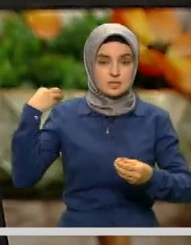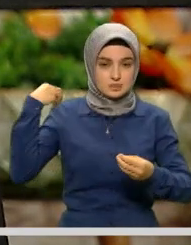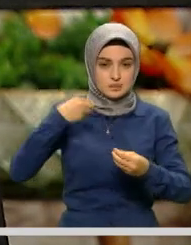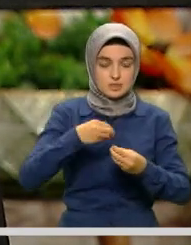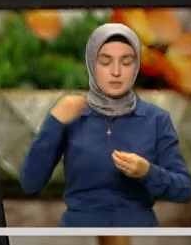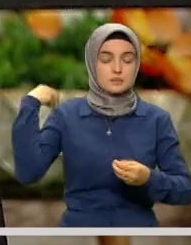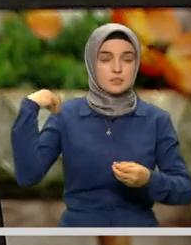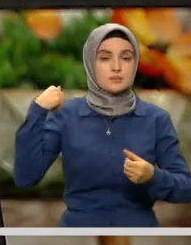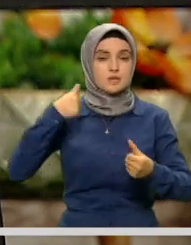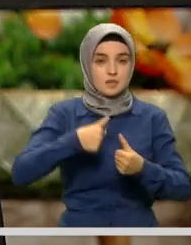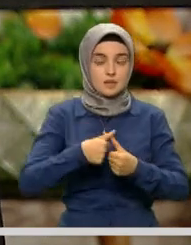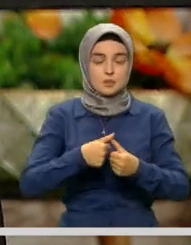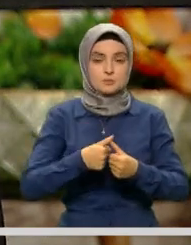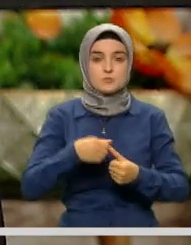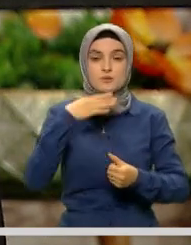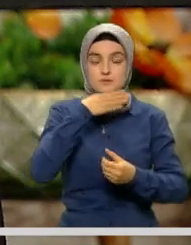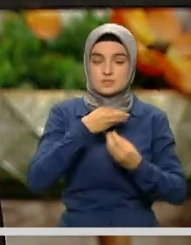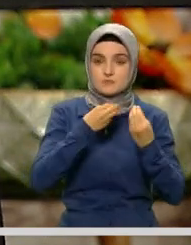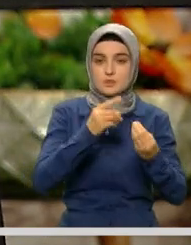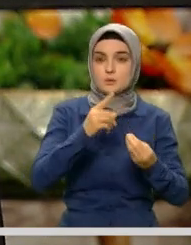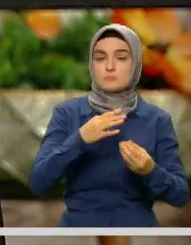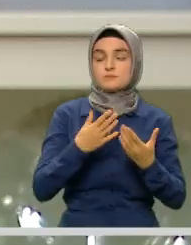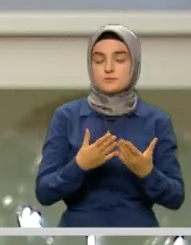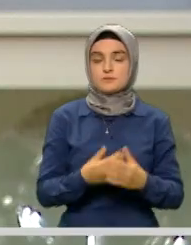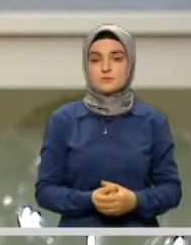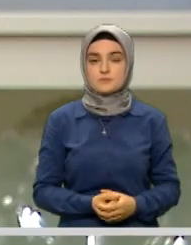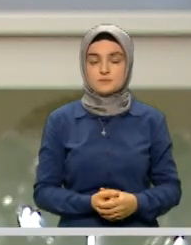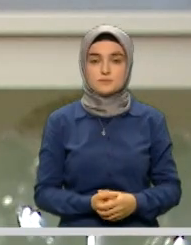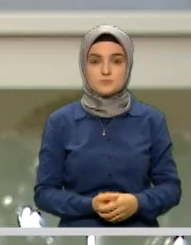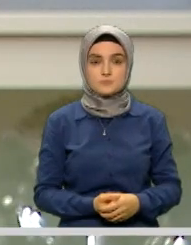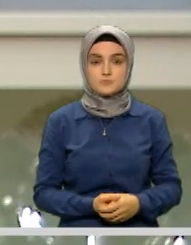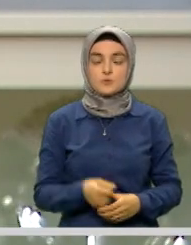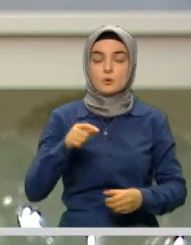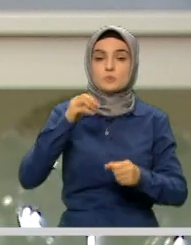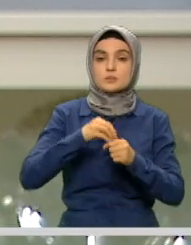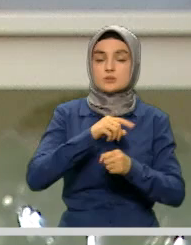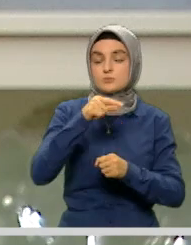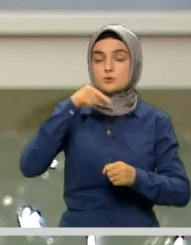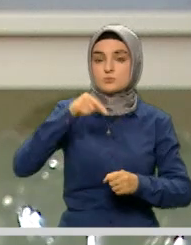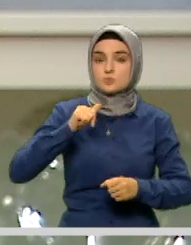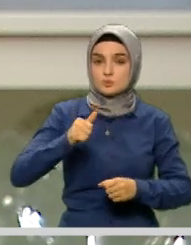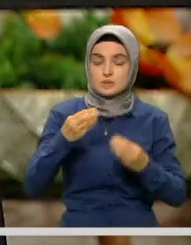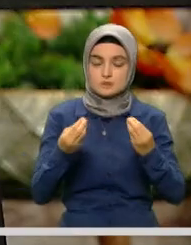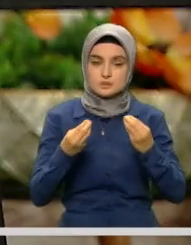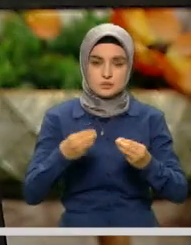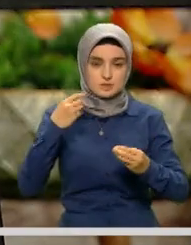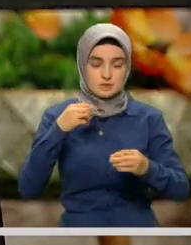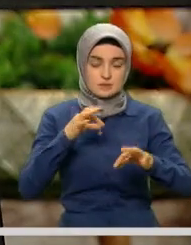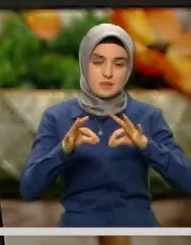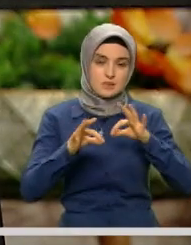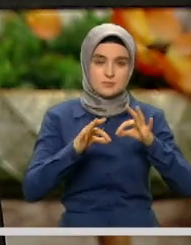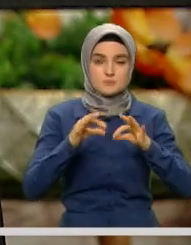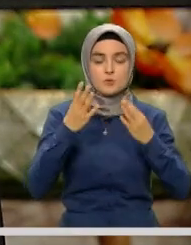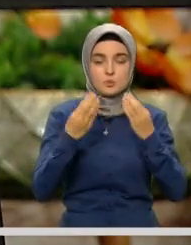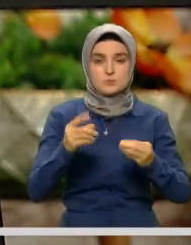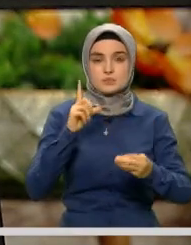fabrika ayarlarımıza dönme fırsatı veren bir imkan yaratıyor. Dolayısıyla bizim bu günleri iyi değerlendirmemiz lazım. Efendimizin hadis-i